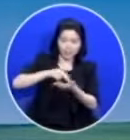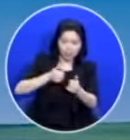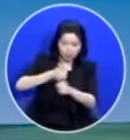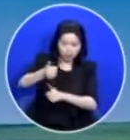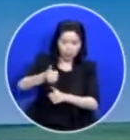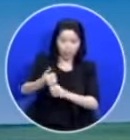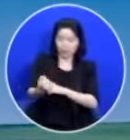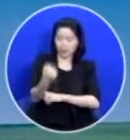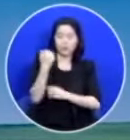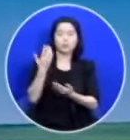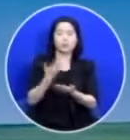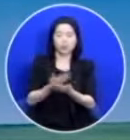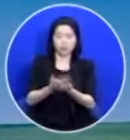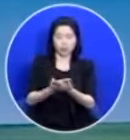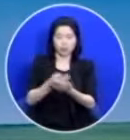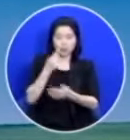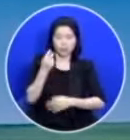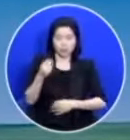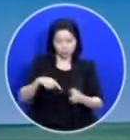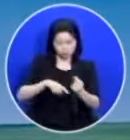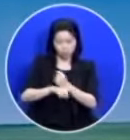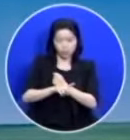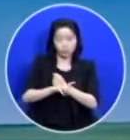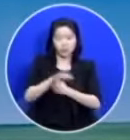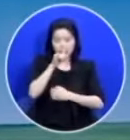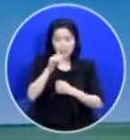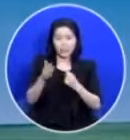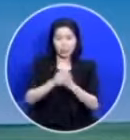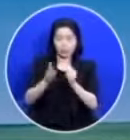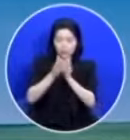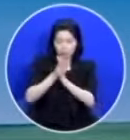하는 그런 뜻이 있으니까 기도 받으러